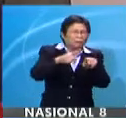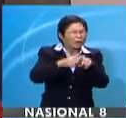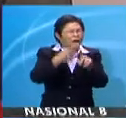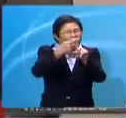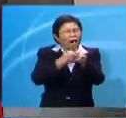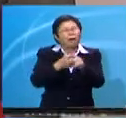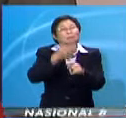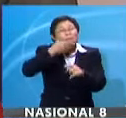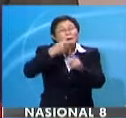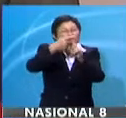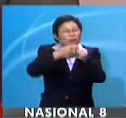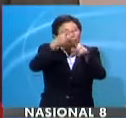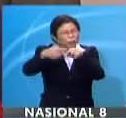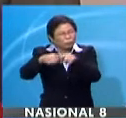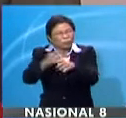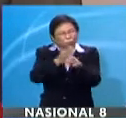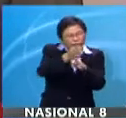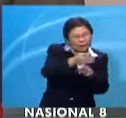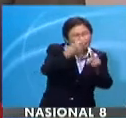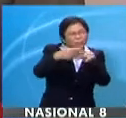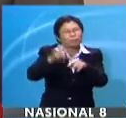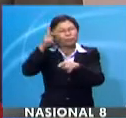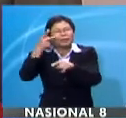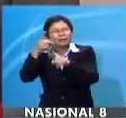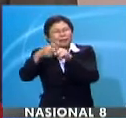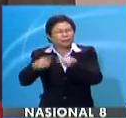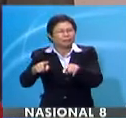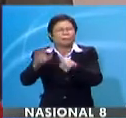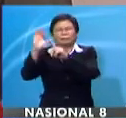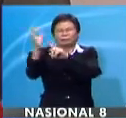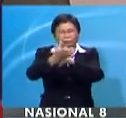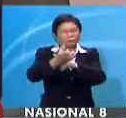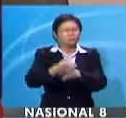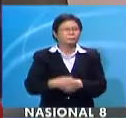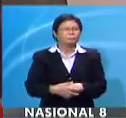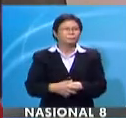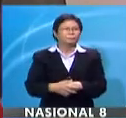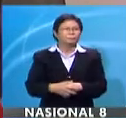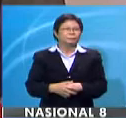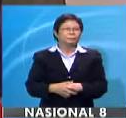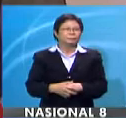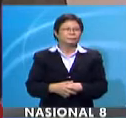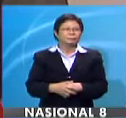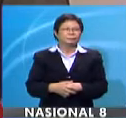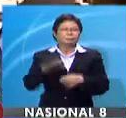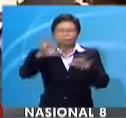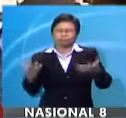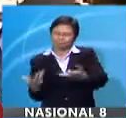be birthed, mentored, and empowered with a true ASEAN